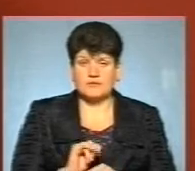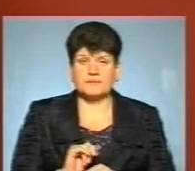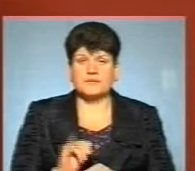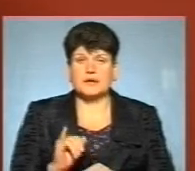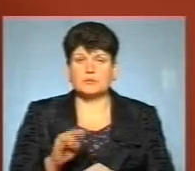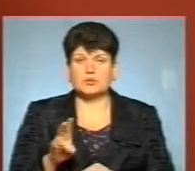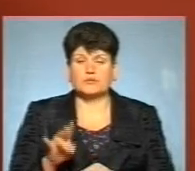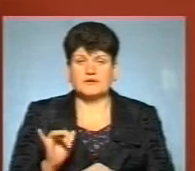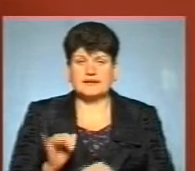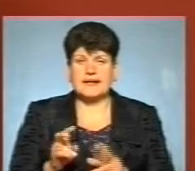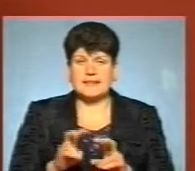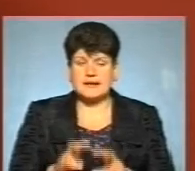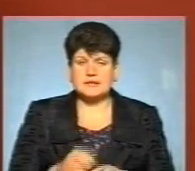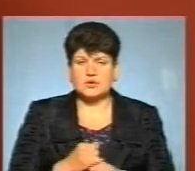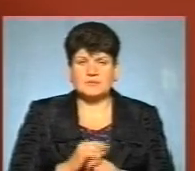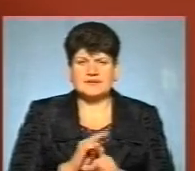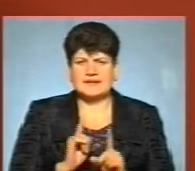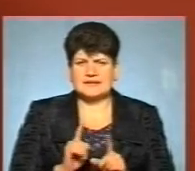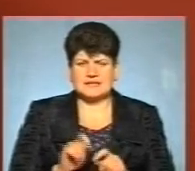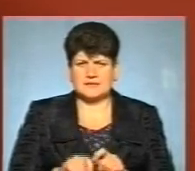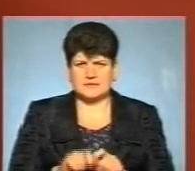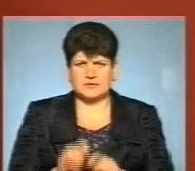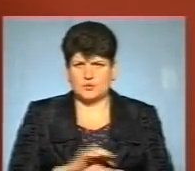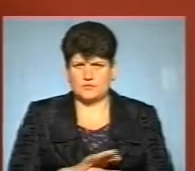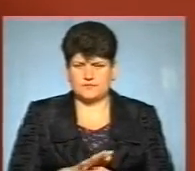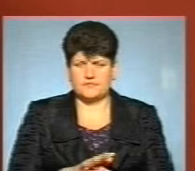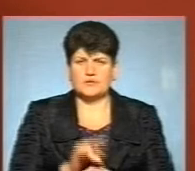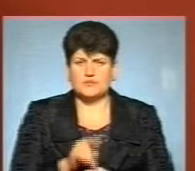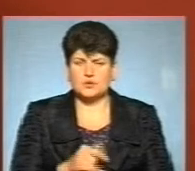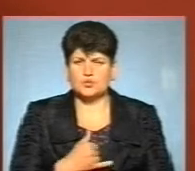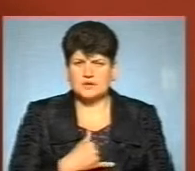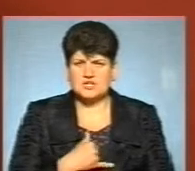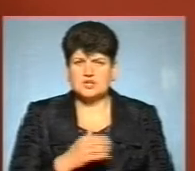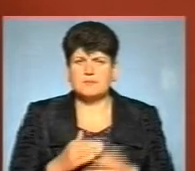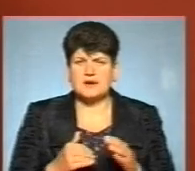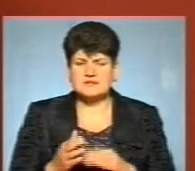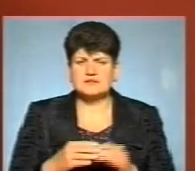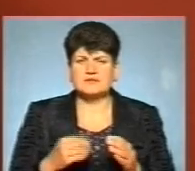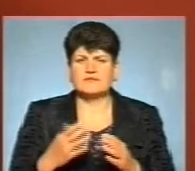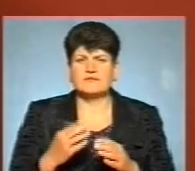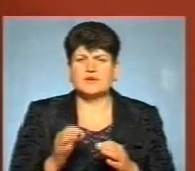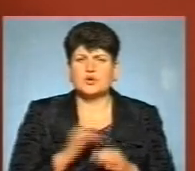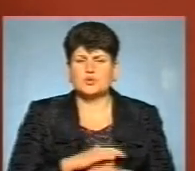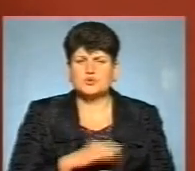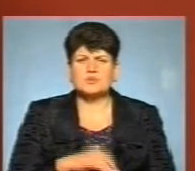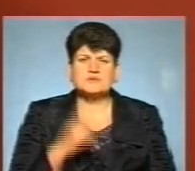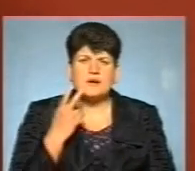імуноферментний аналіз використовується не тільки для діагностики ковіду. Він в нашій практиці використовується